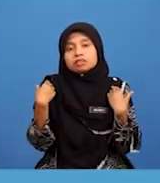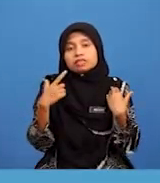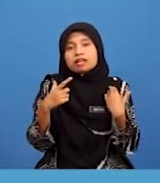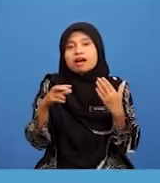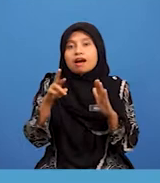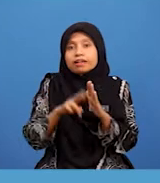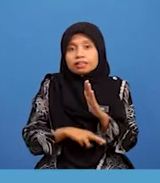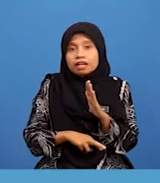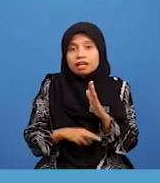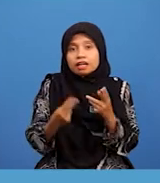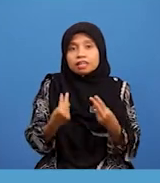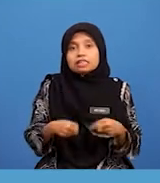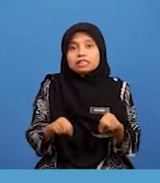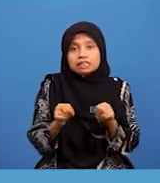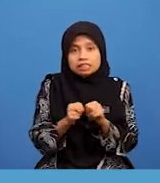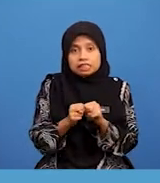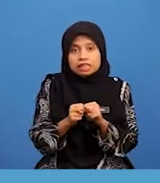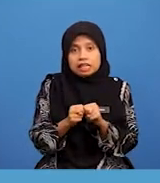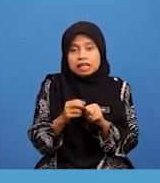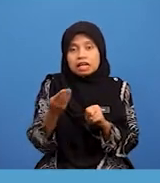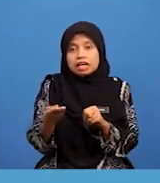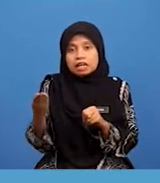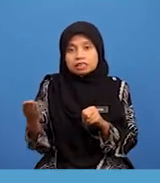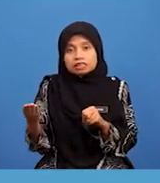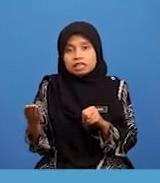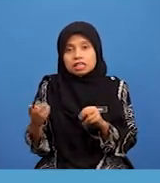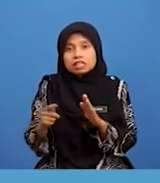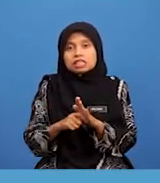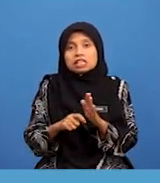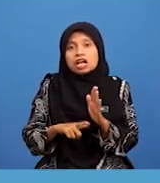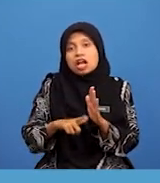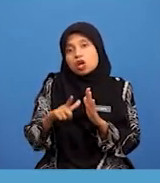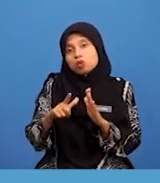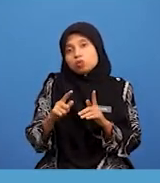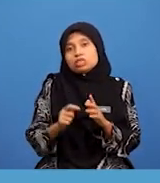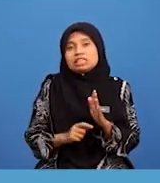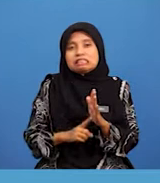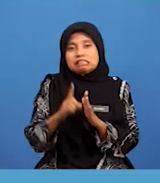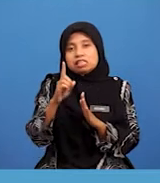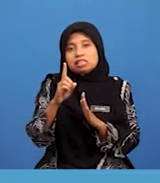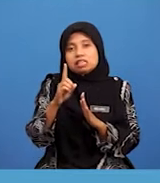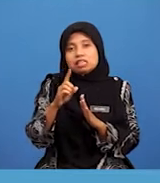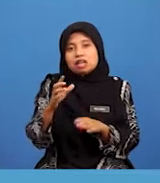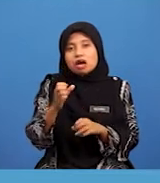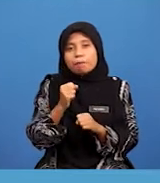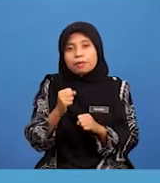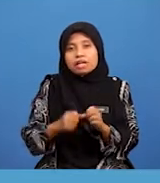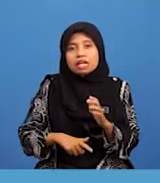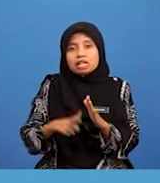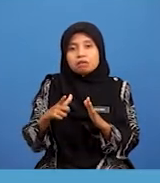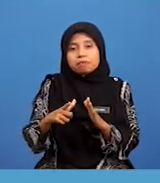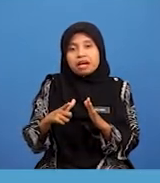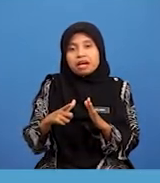rendah, nilai aset yang diambil alih terlalu tinggi, ambilan yang berlebihan serta